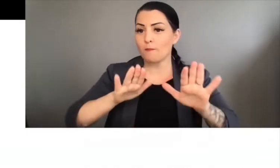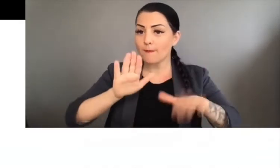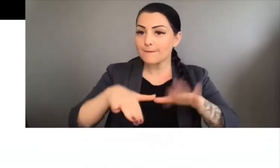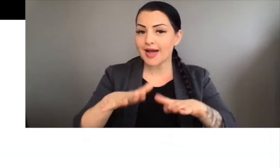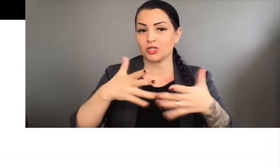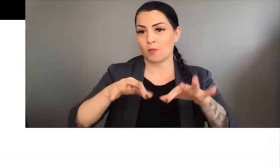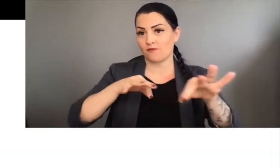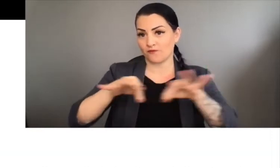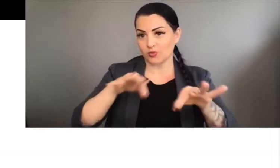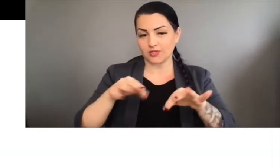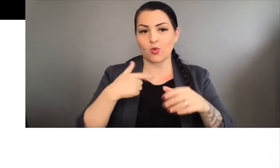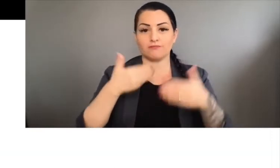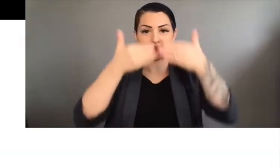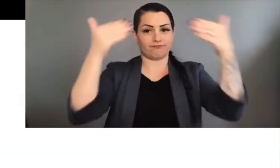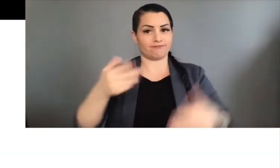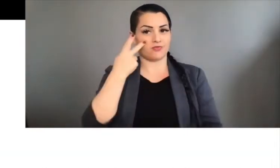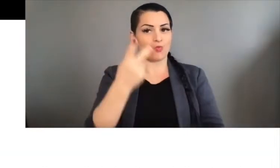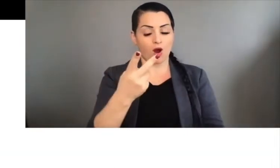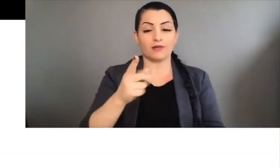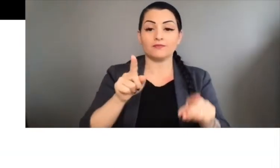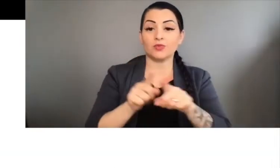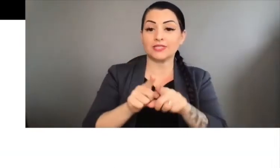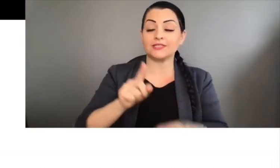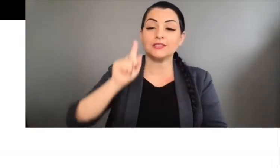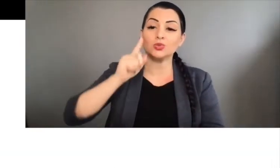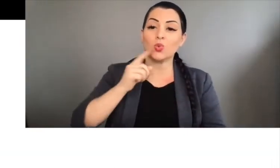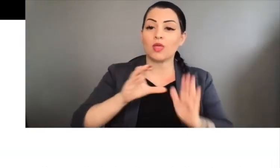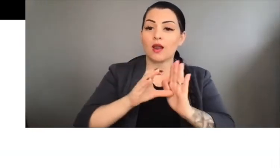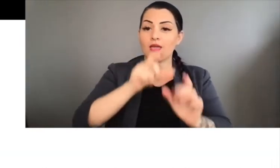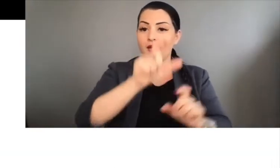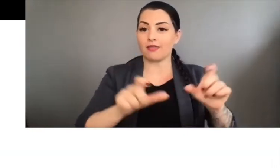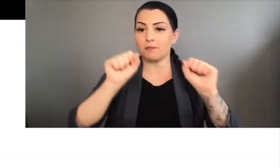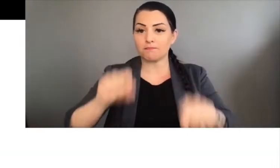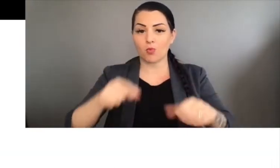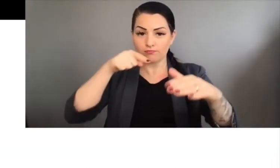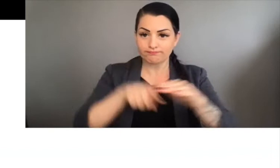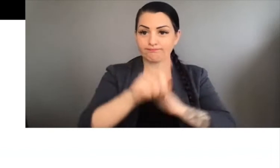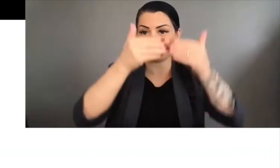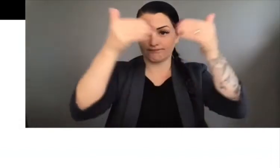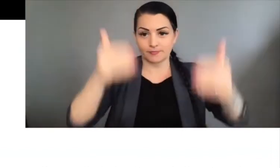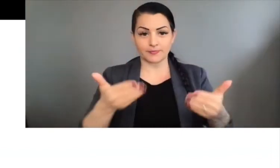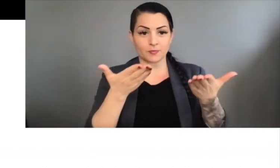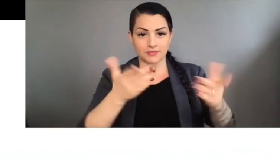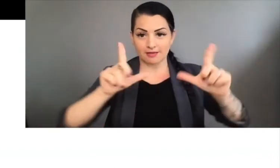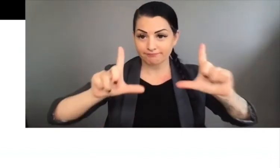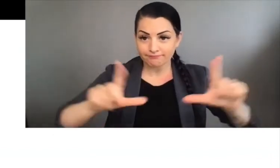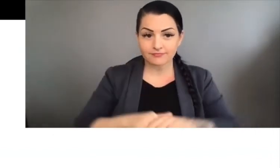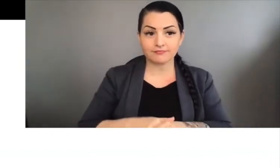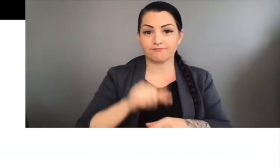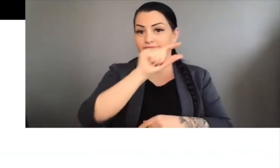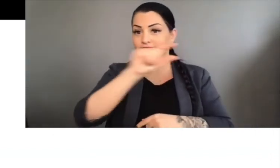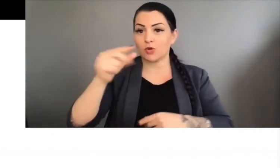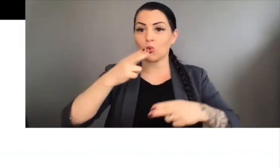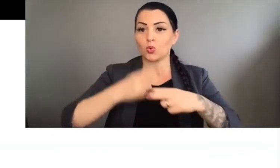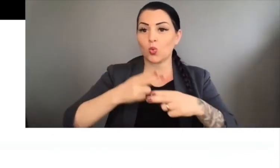Donc, je vais vous présenter les étapes de fonctionnement que vous découvrirez en même temps à l'image. Le client sourd